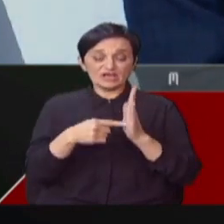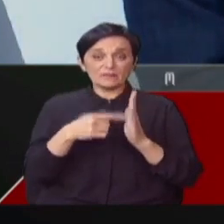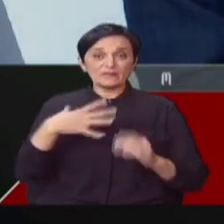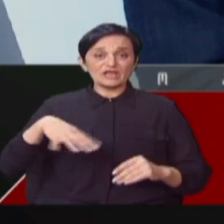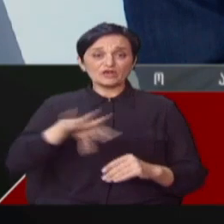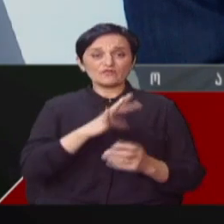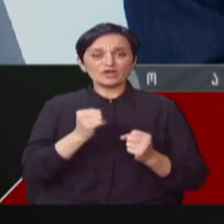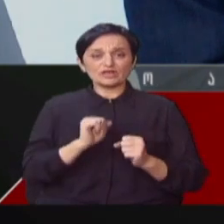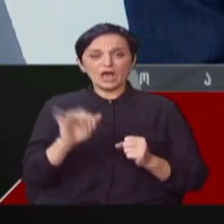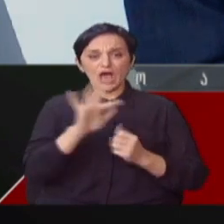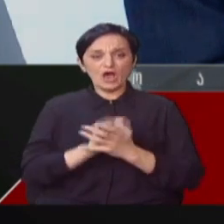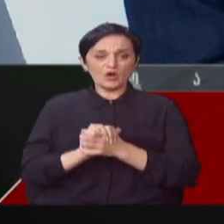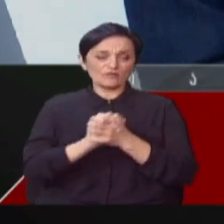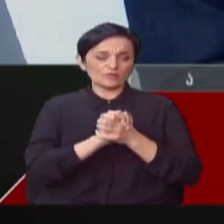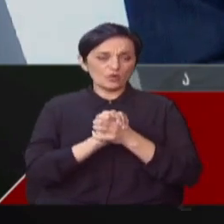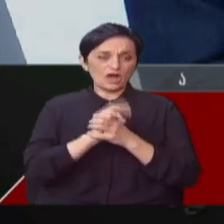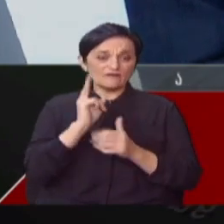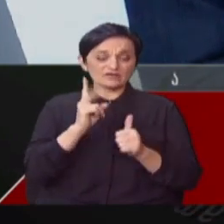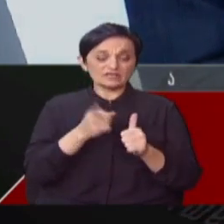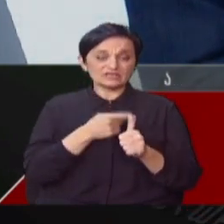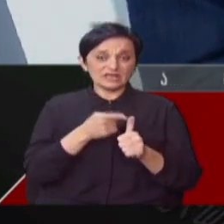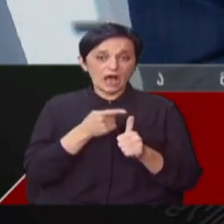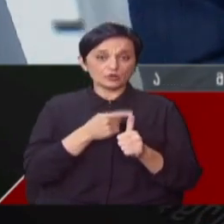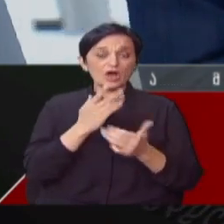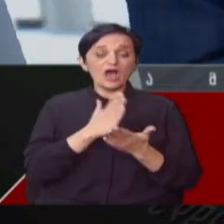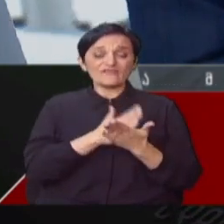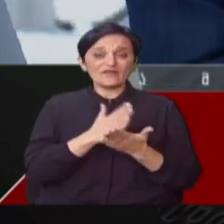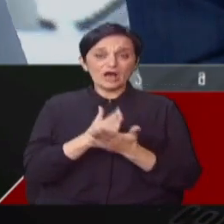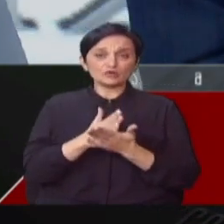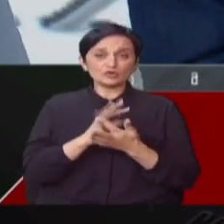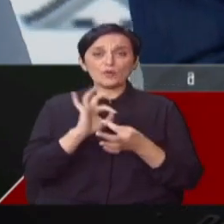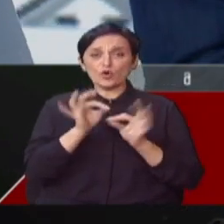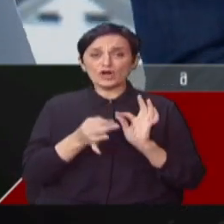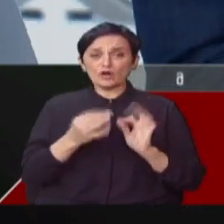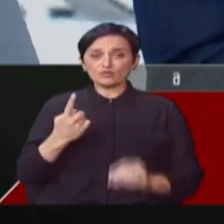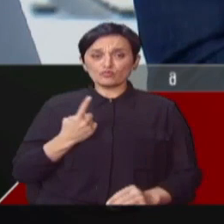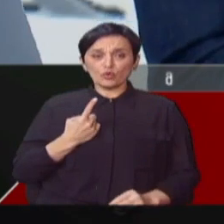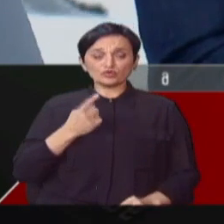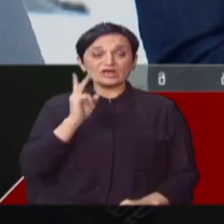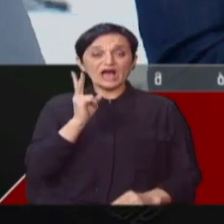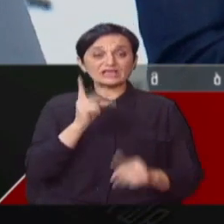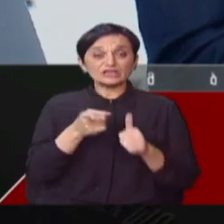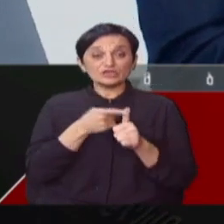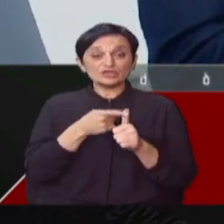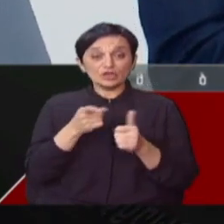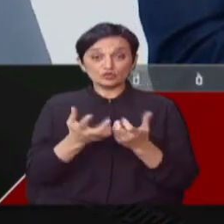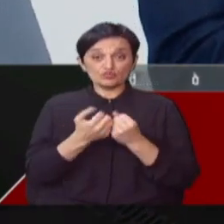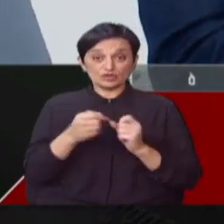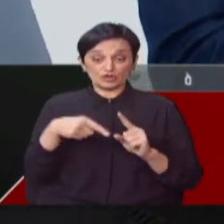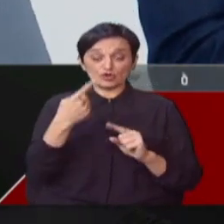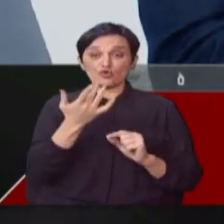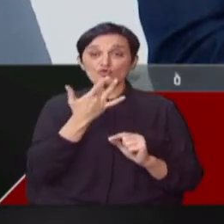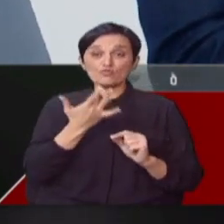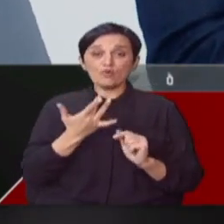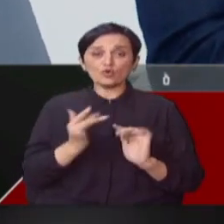მიიღო ევროკავშირის წევრობის კანდიდატის სტატუსი. არსებობს გარკვეული მოლოდინი, რომ კანდიდატის სტატუსის მიღების შემდეგ